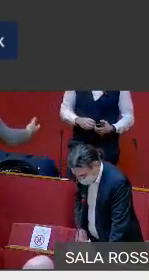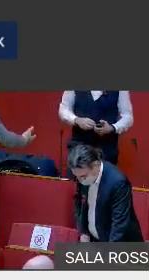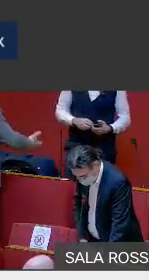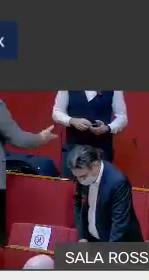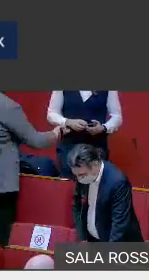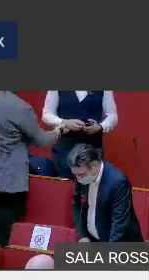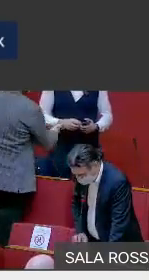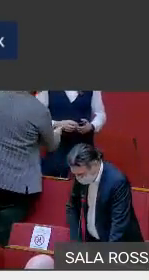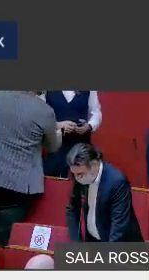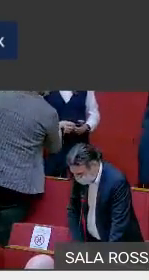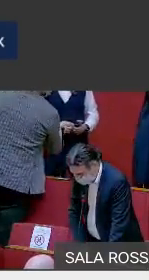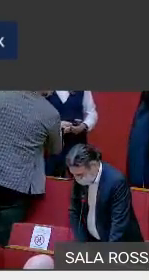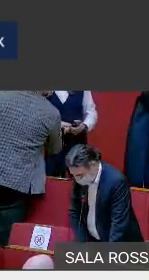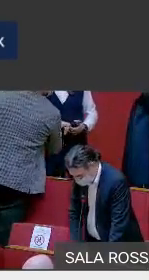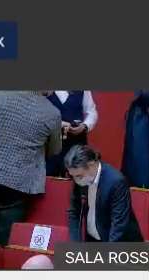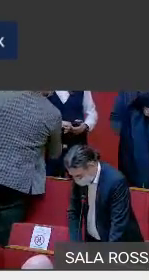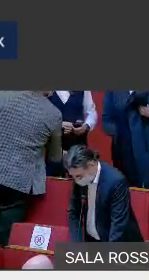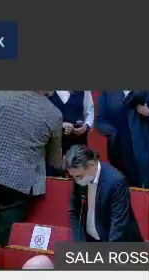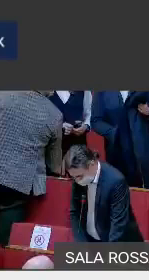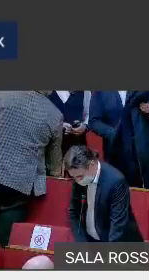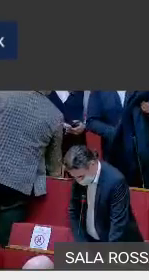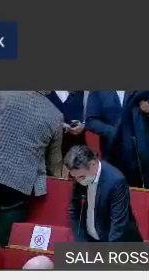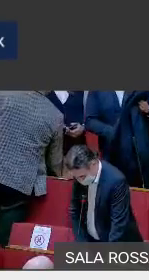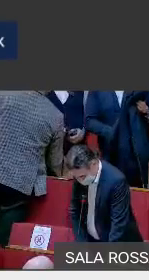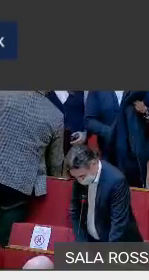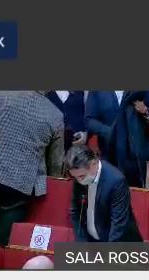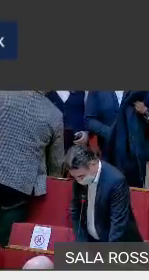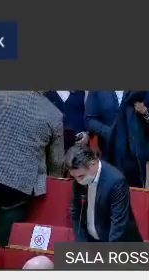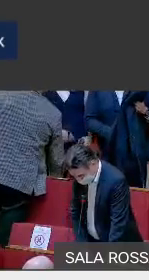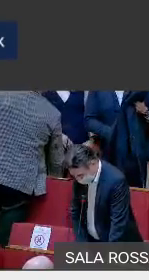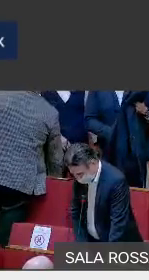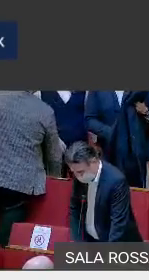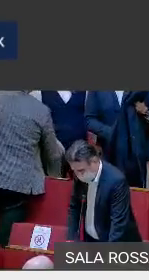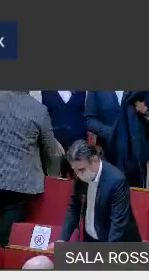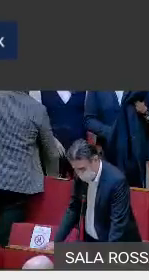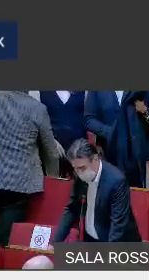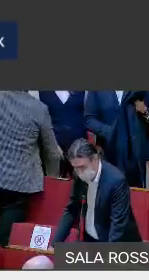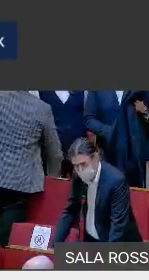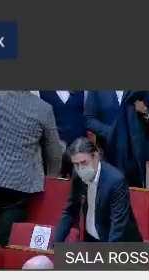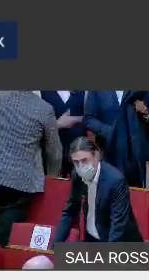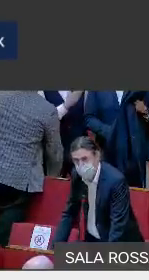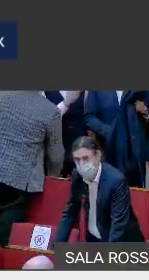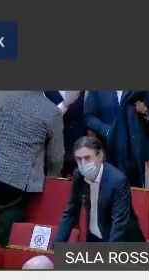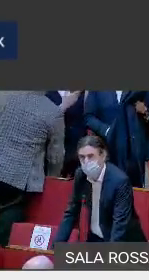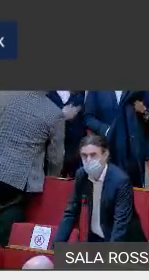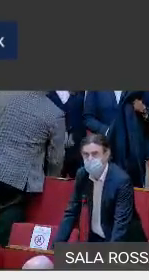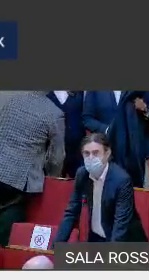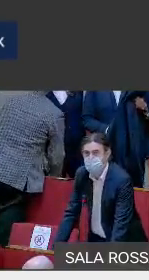su quello che si sa da parte dell'amministrazione su quello che sta avvenendo grazie